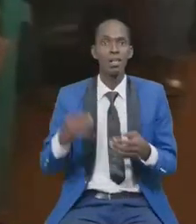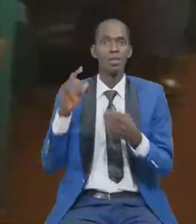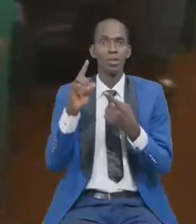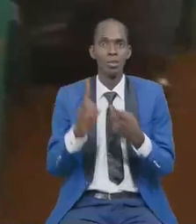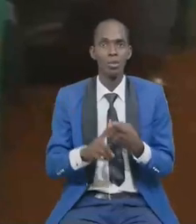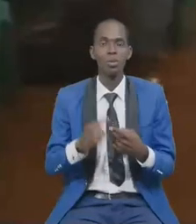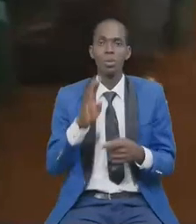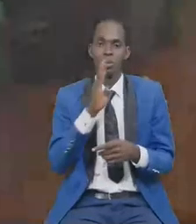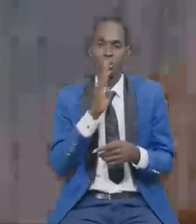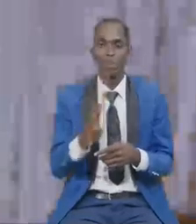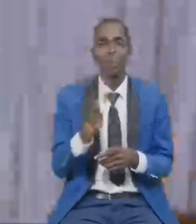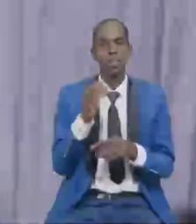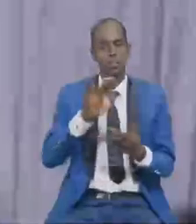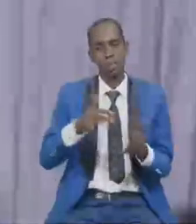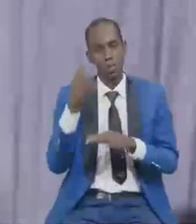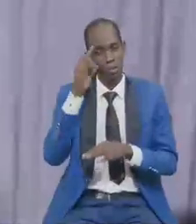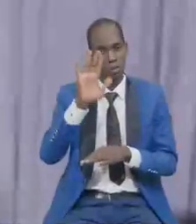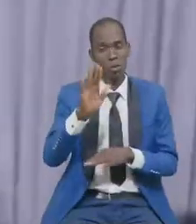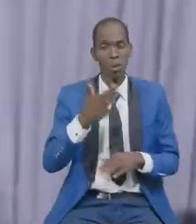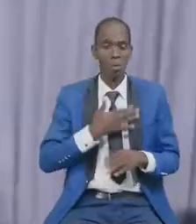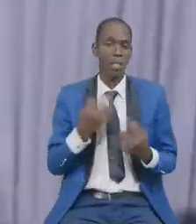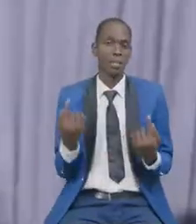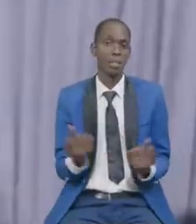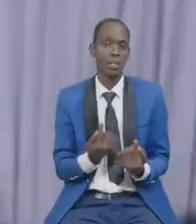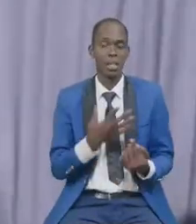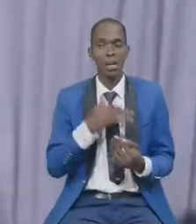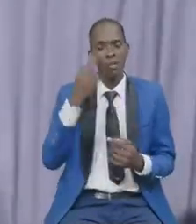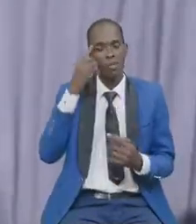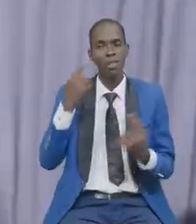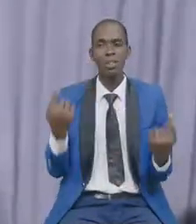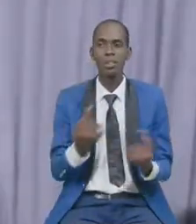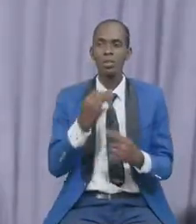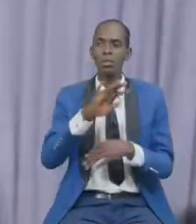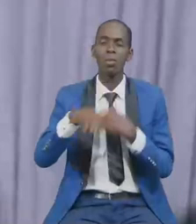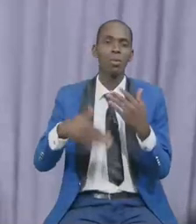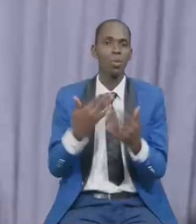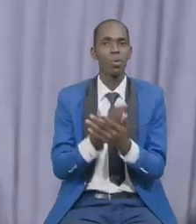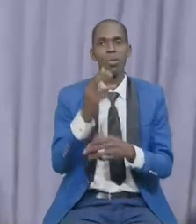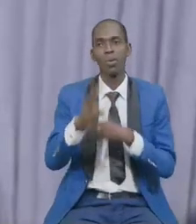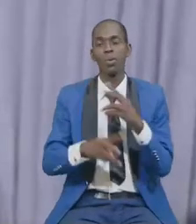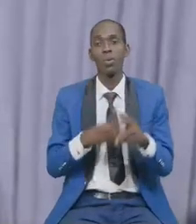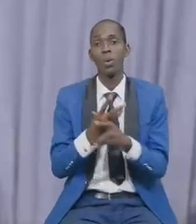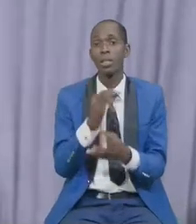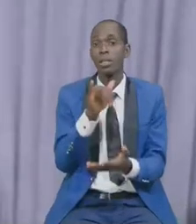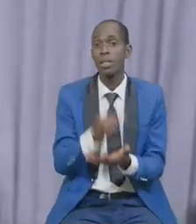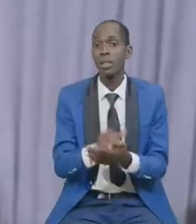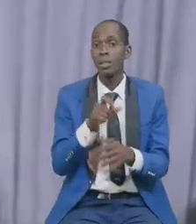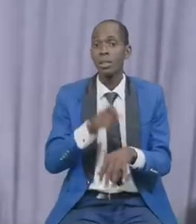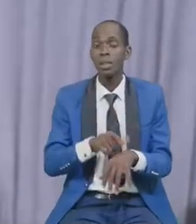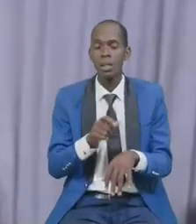mes péchés, et pour les péchés de tout le monde. Ce moment était finalement